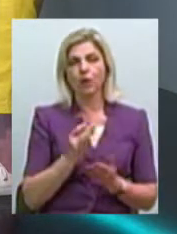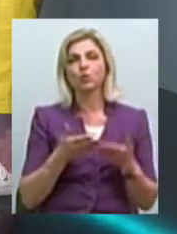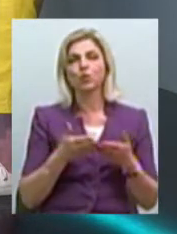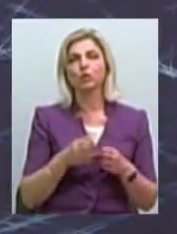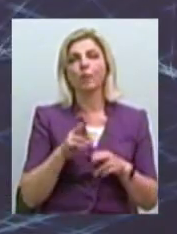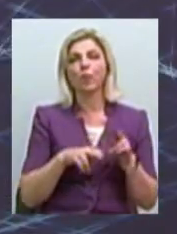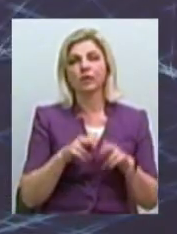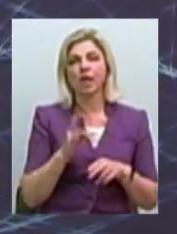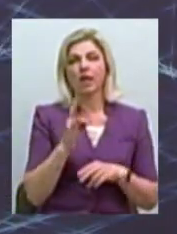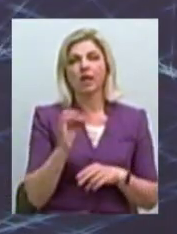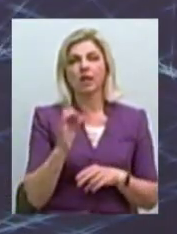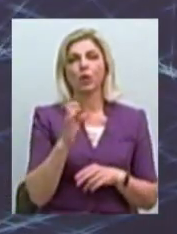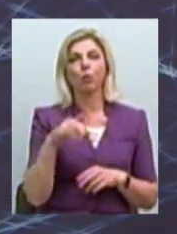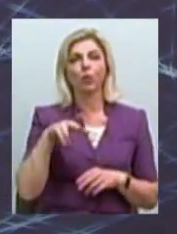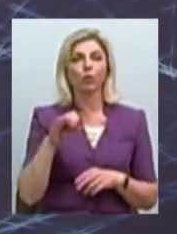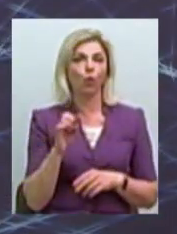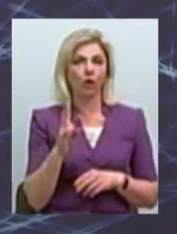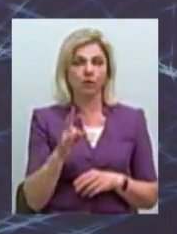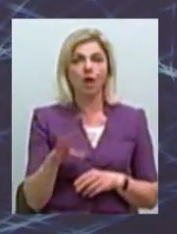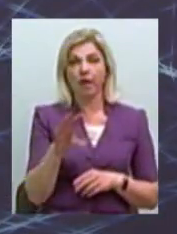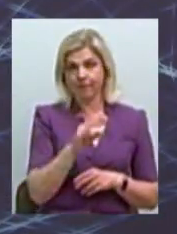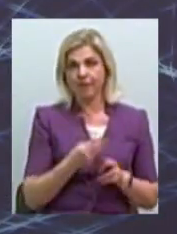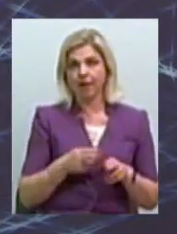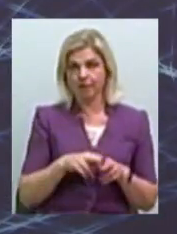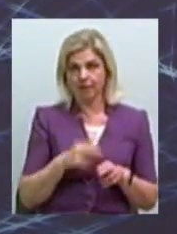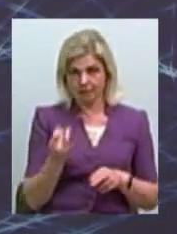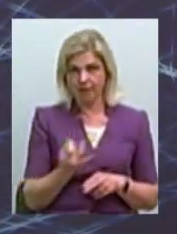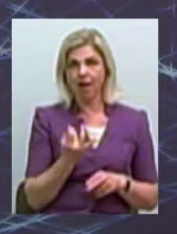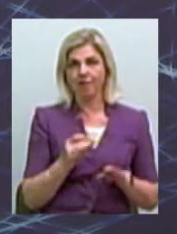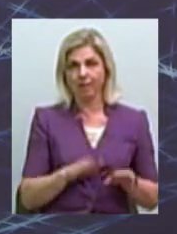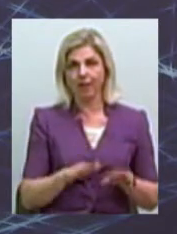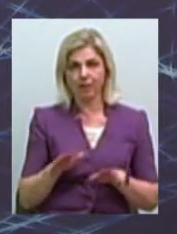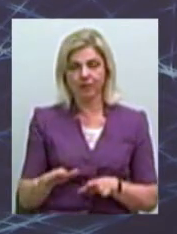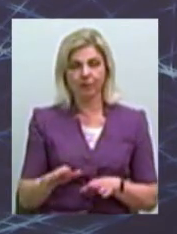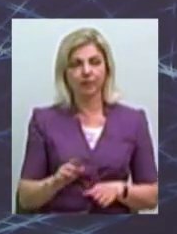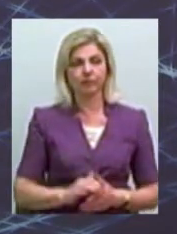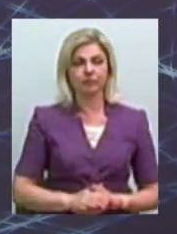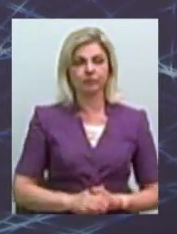суднобудівний завод «Ніболот». І це все досить таки є цікавими об'єктами, які